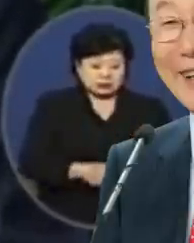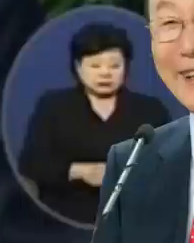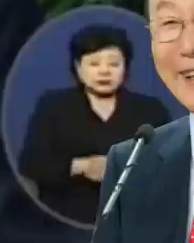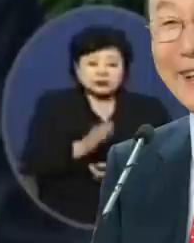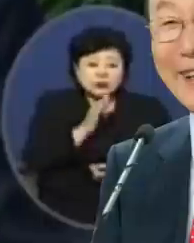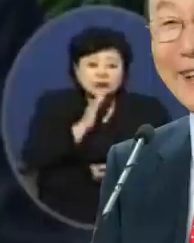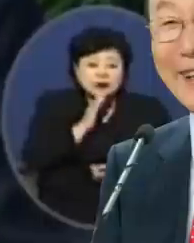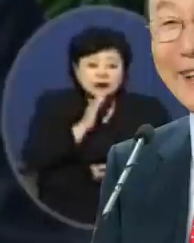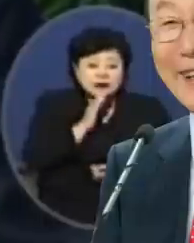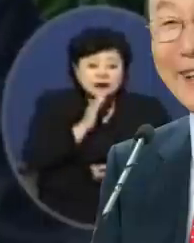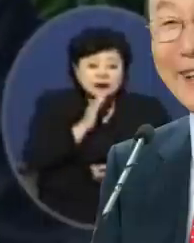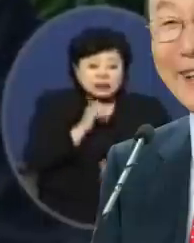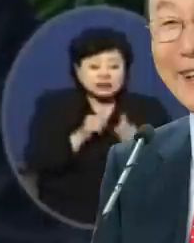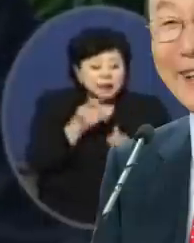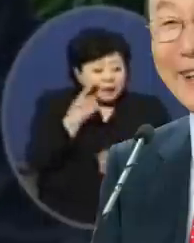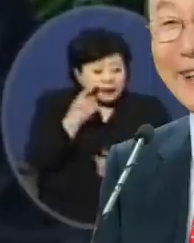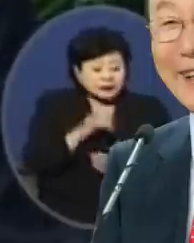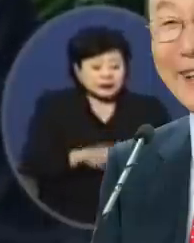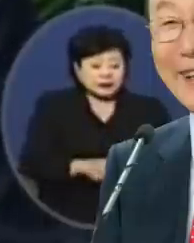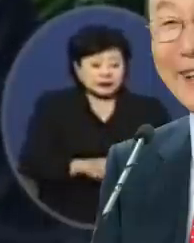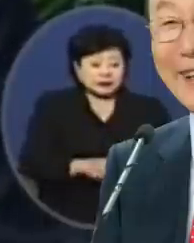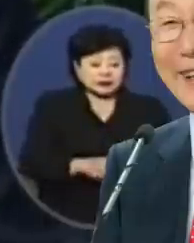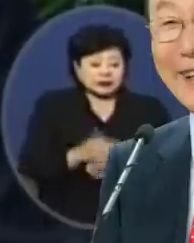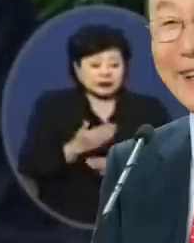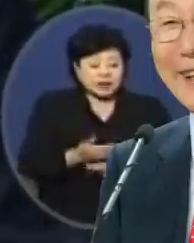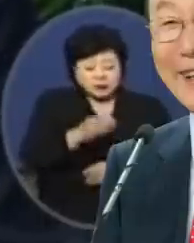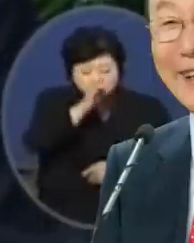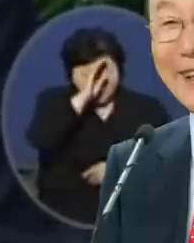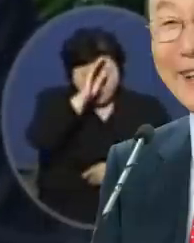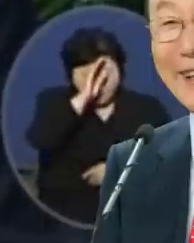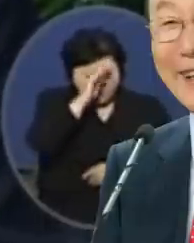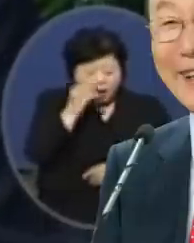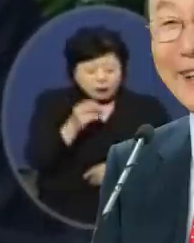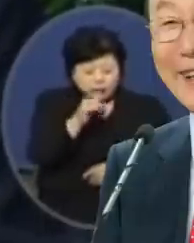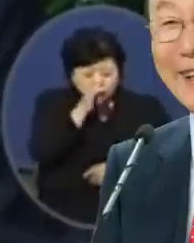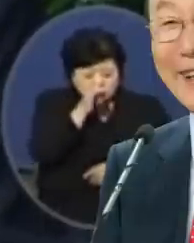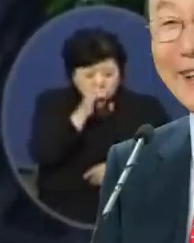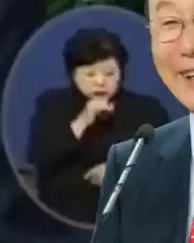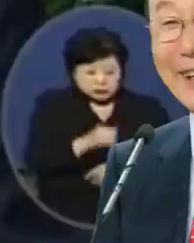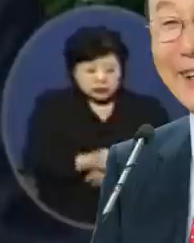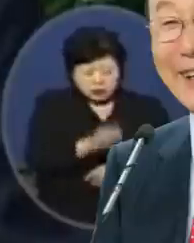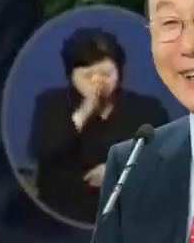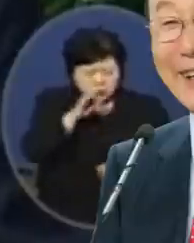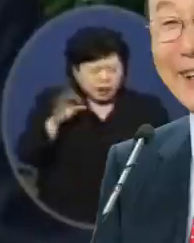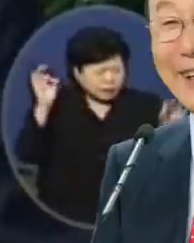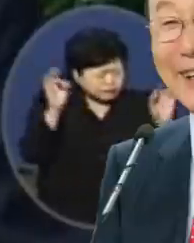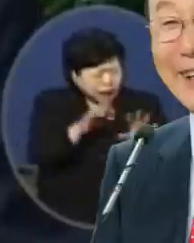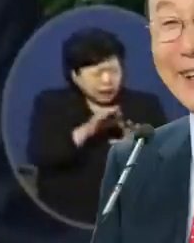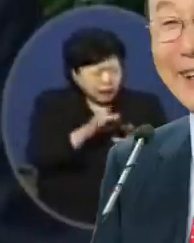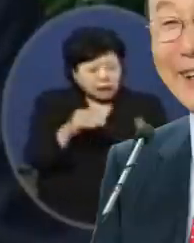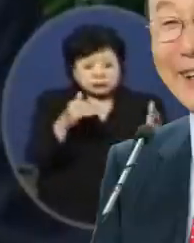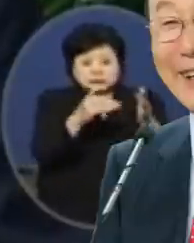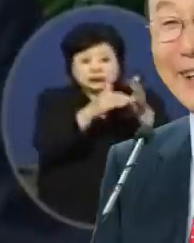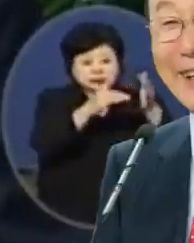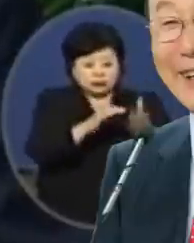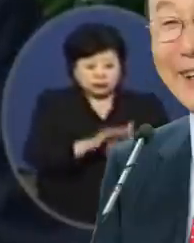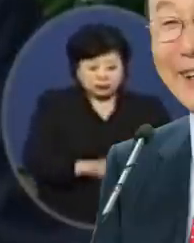실제로 시험을 해봤는데 다른 병도 아픈 것이 있었는데 다 날라버렸었습니다. 다 나았습니다.